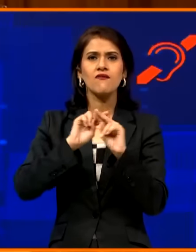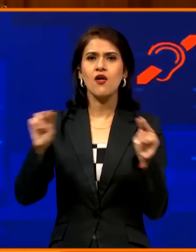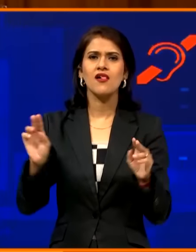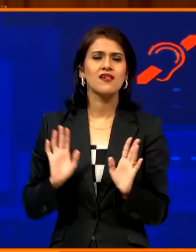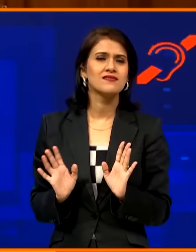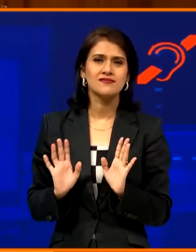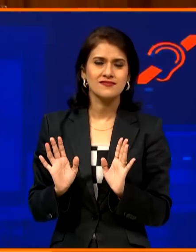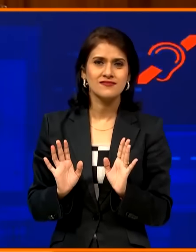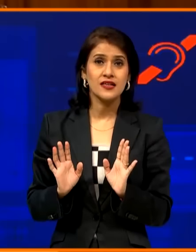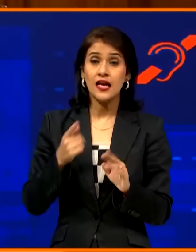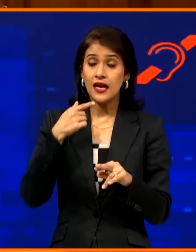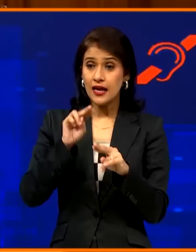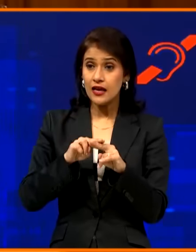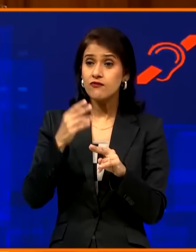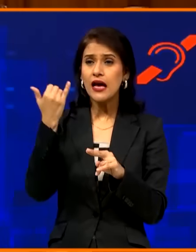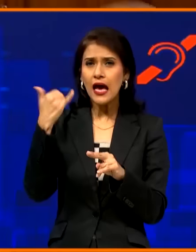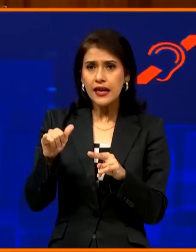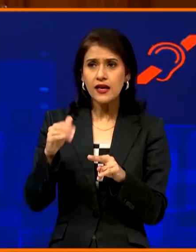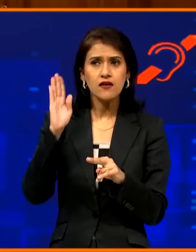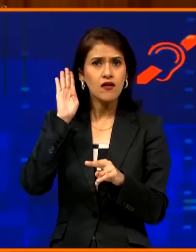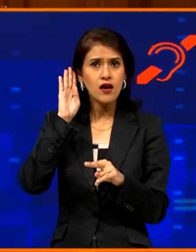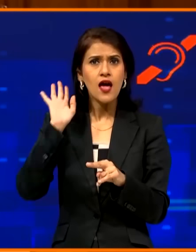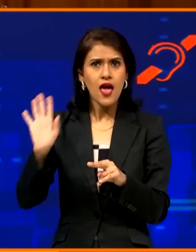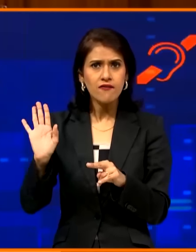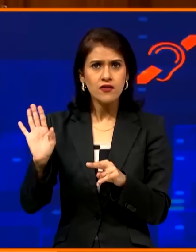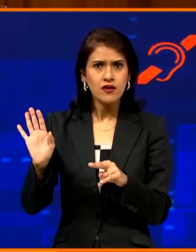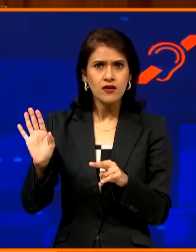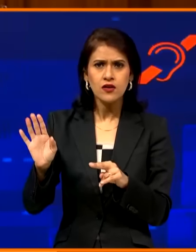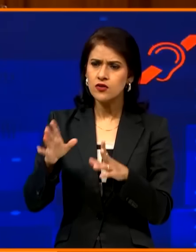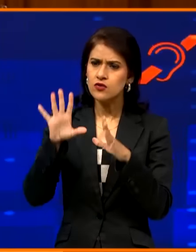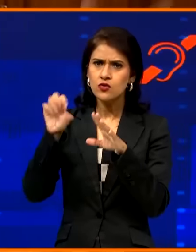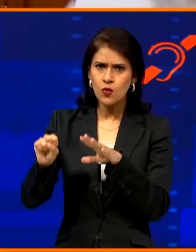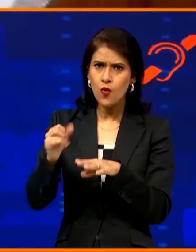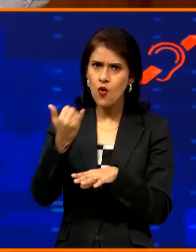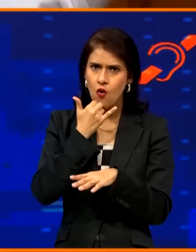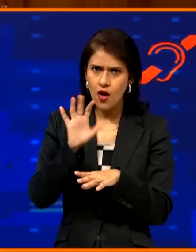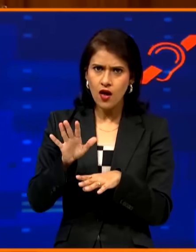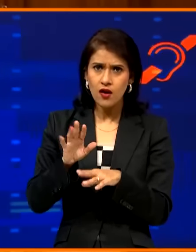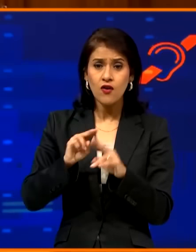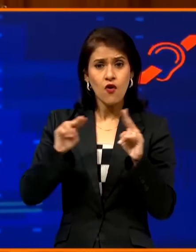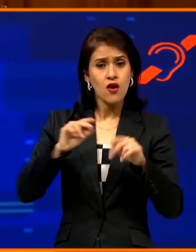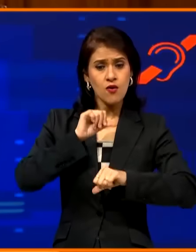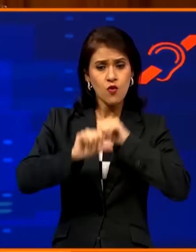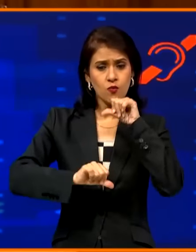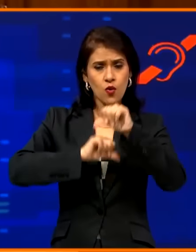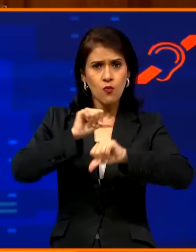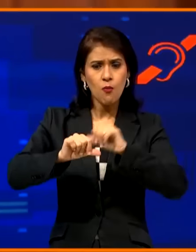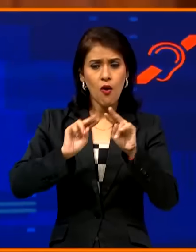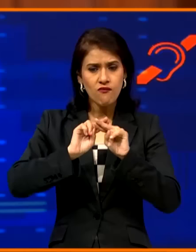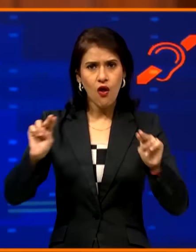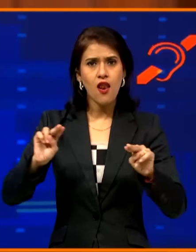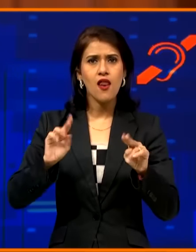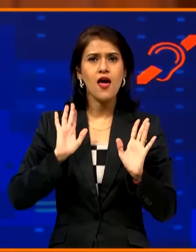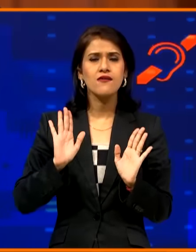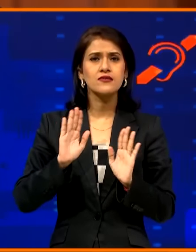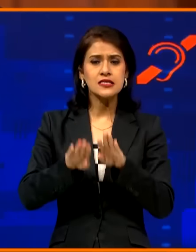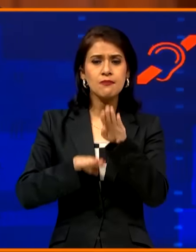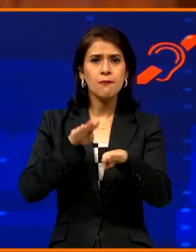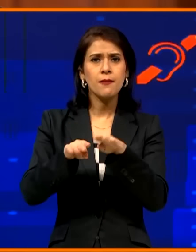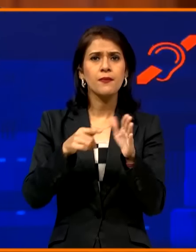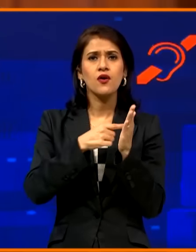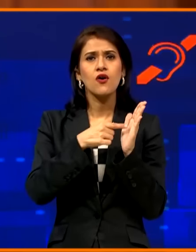इंसिडेंट ऐसा कोई गलत हुआ भी है तो उनके कहने से थोड़ी ही हो जाएगा पूरा एक प्रोसेस मौजूद है वक्त के बारे में इंप्रेशन तो ये